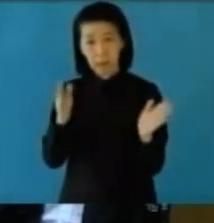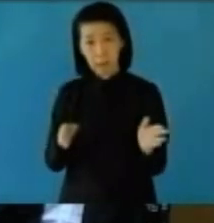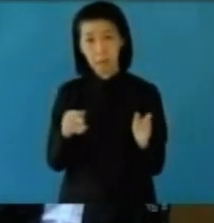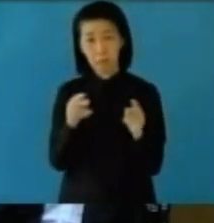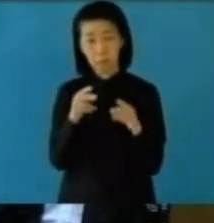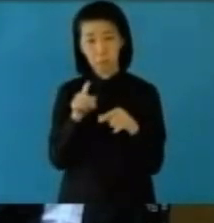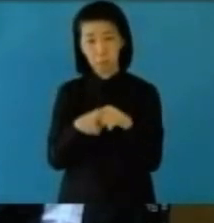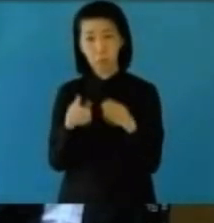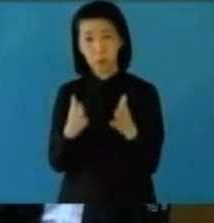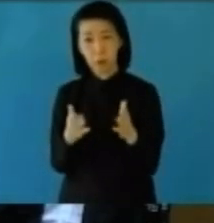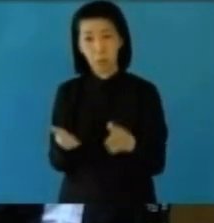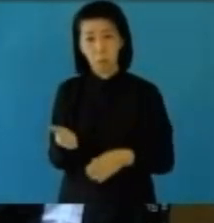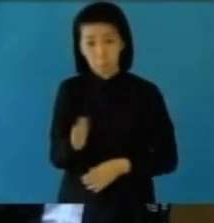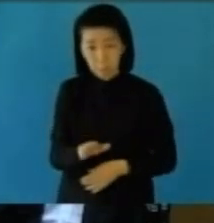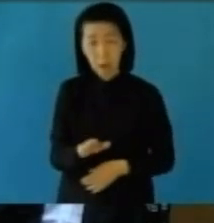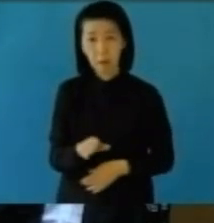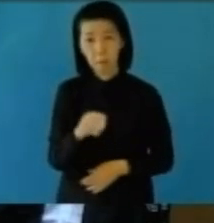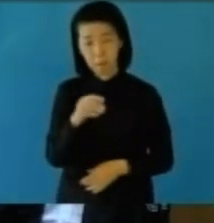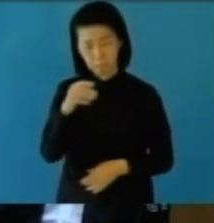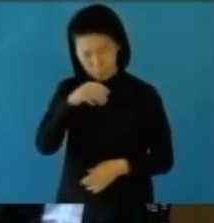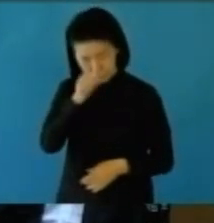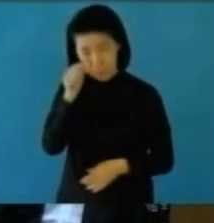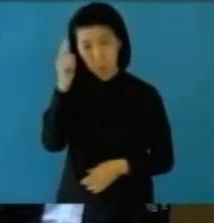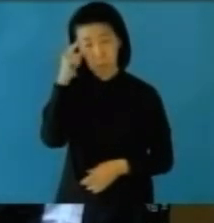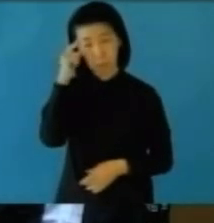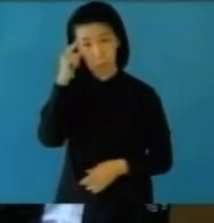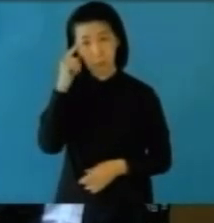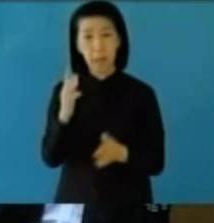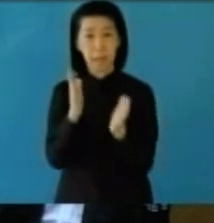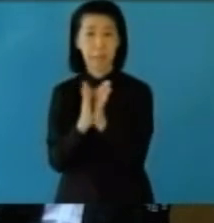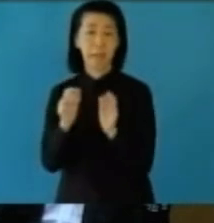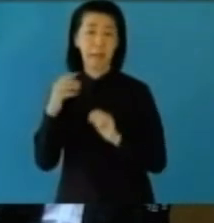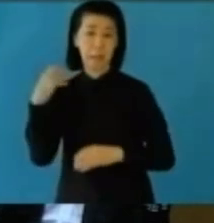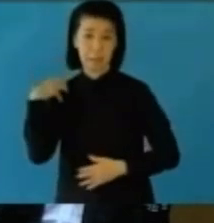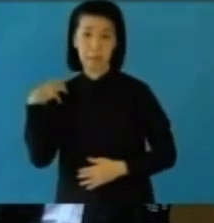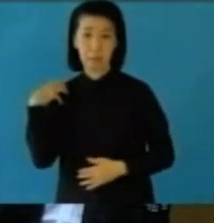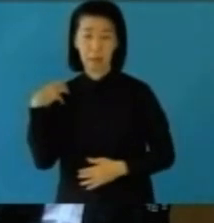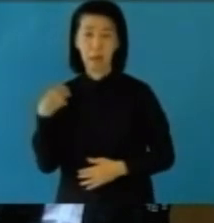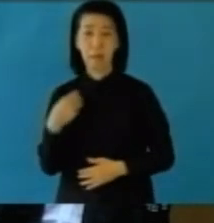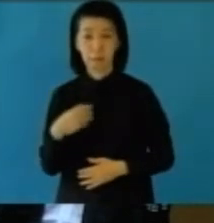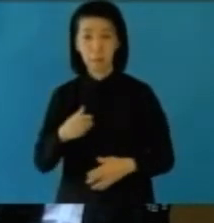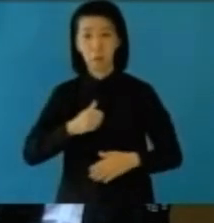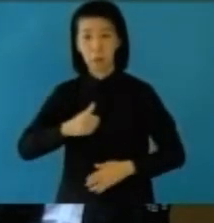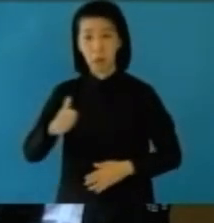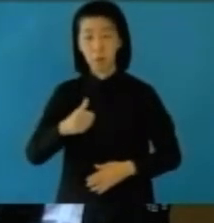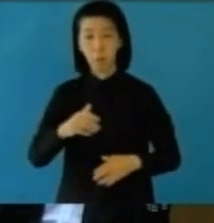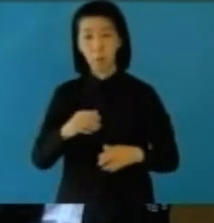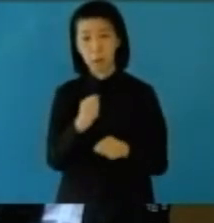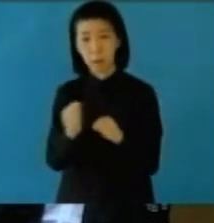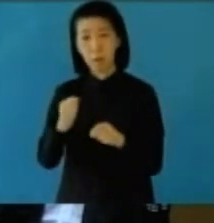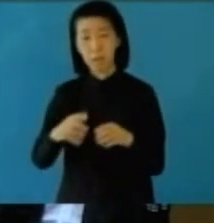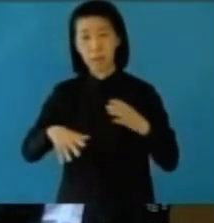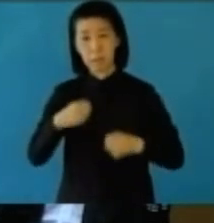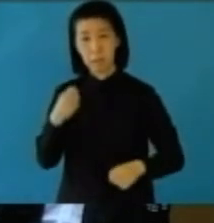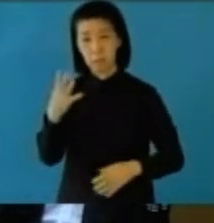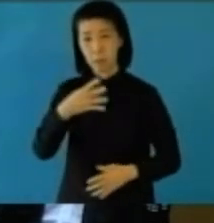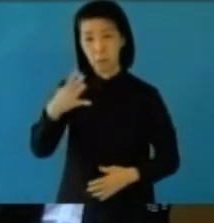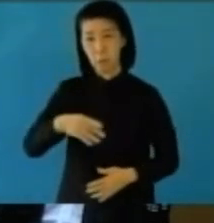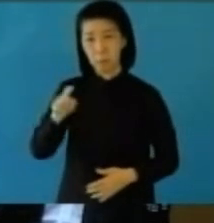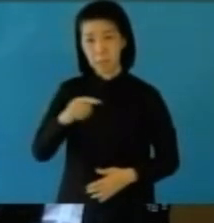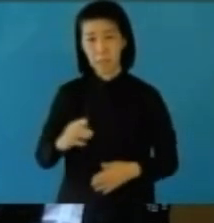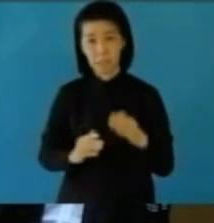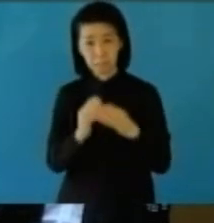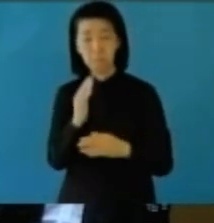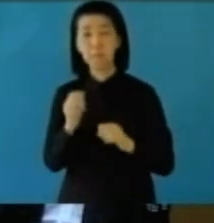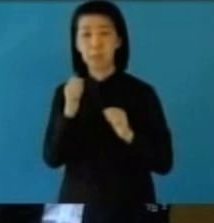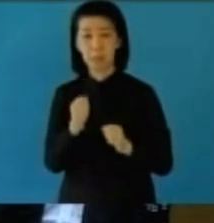で、これ県がしてましたと。しかし不登校の子どもたちは4000人以上いるんです、校私立合わせて。で、何が言いたいかというと苦しんでるんですよ。保護者の方も